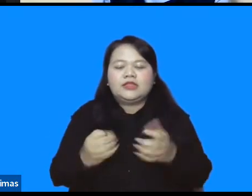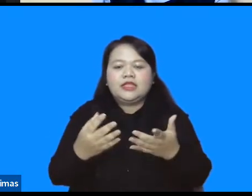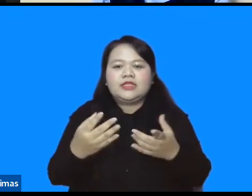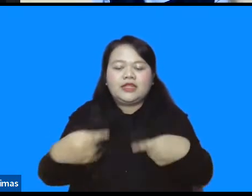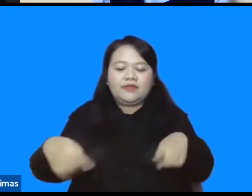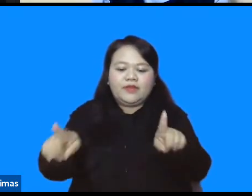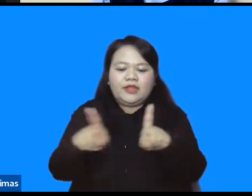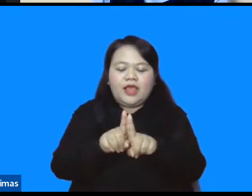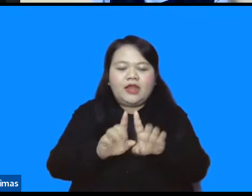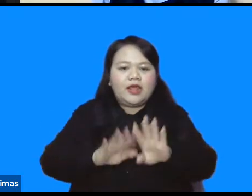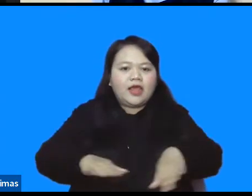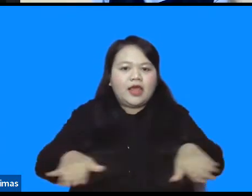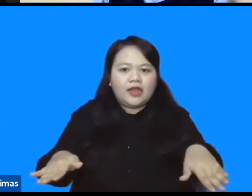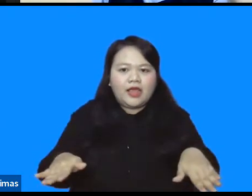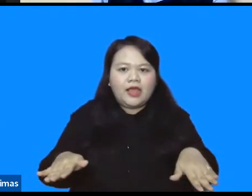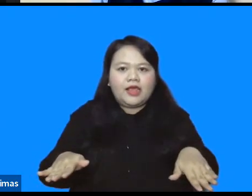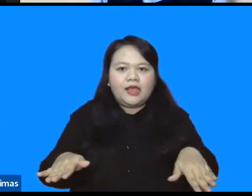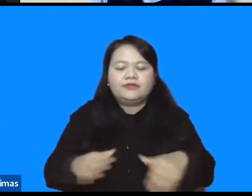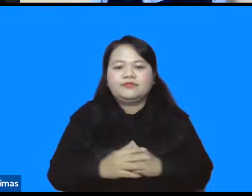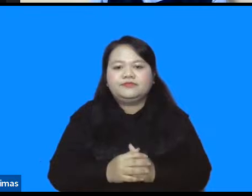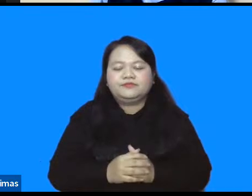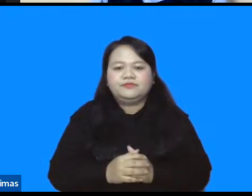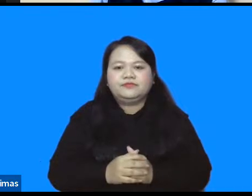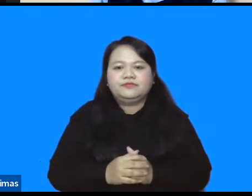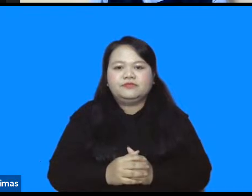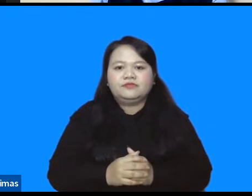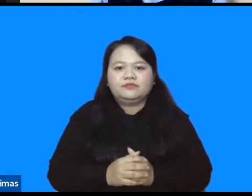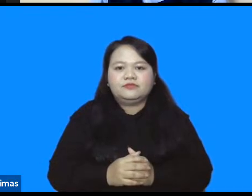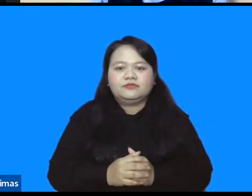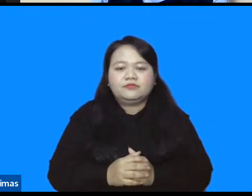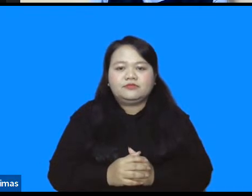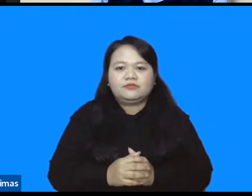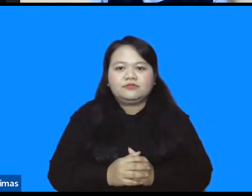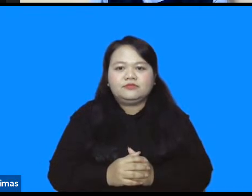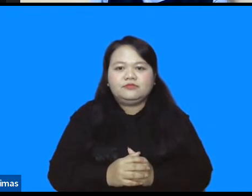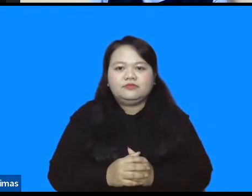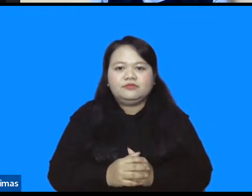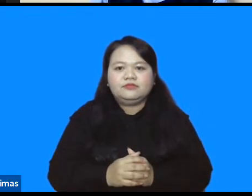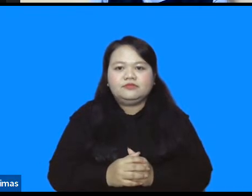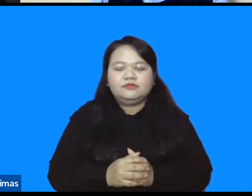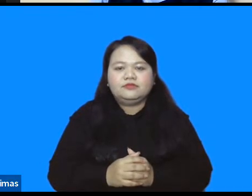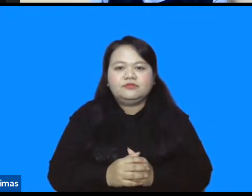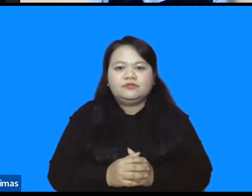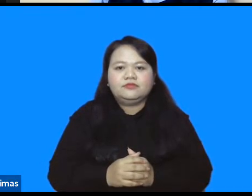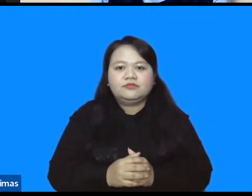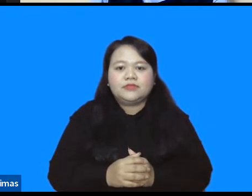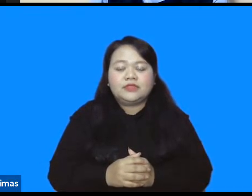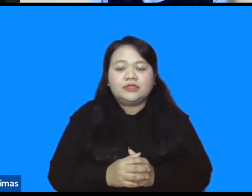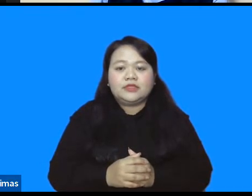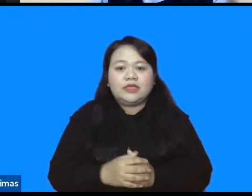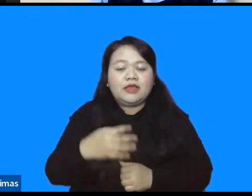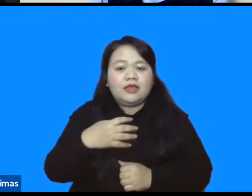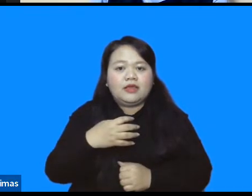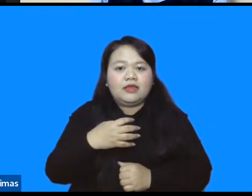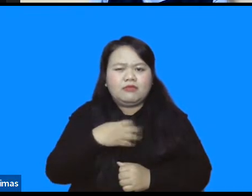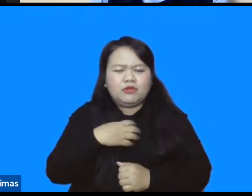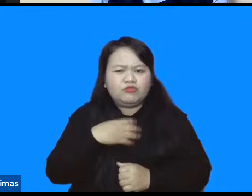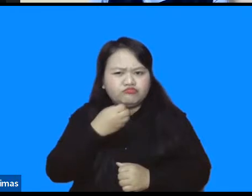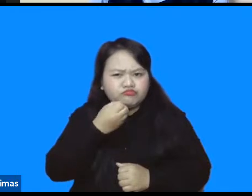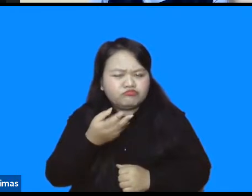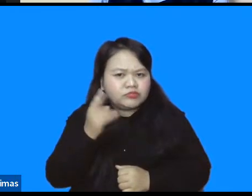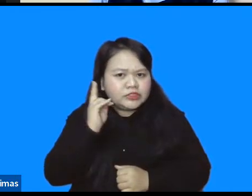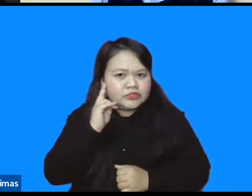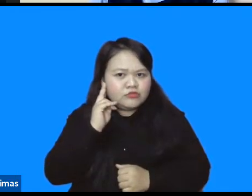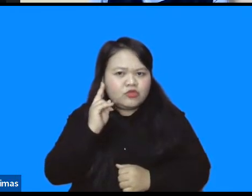pada usia anak gitu ya. Nah itu. Jadi kalau menurut Bunda eh, efektif